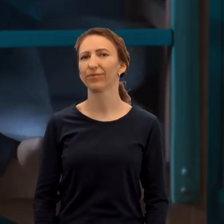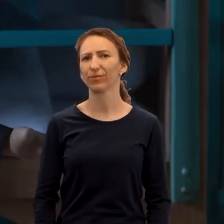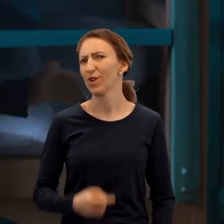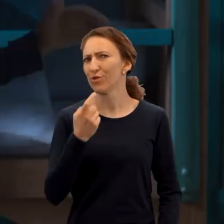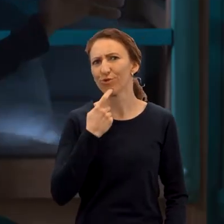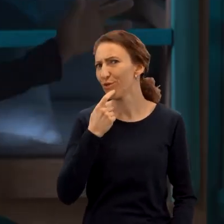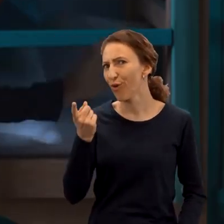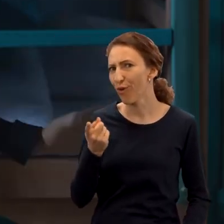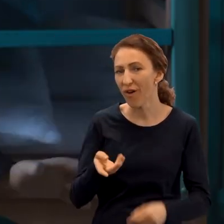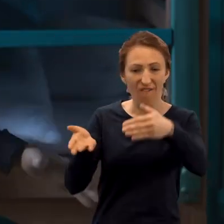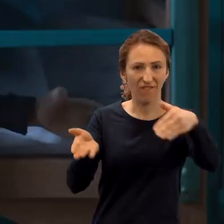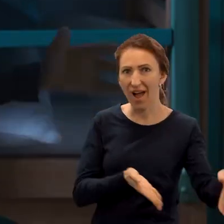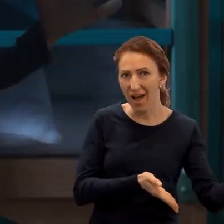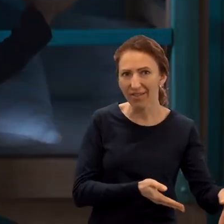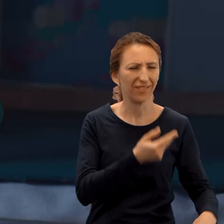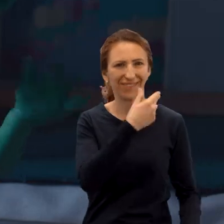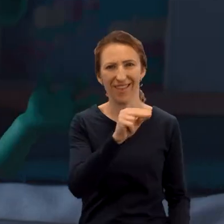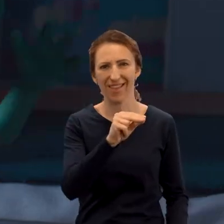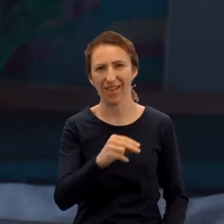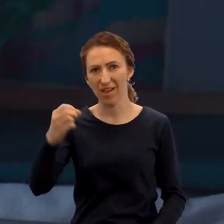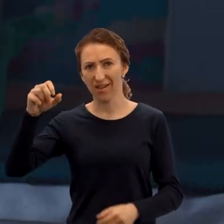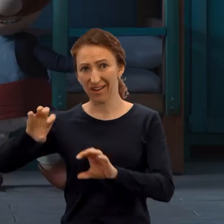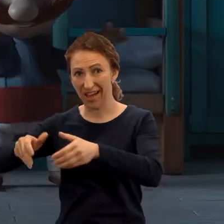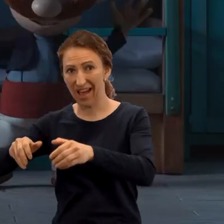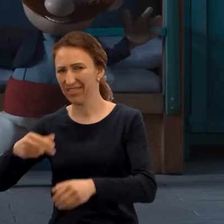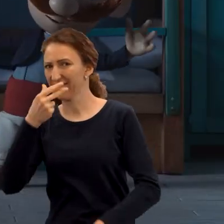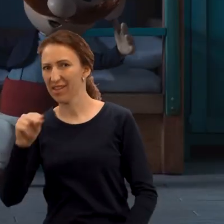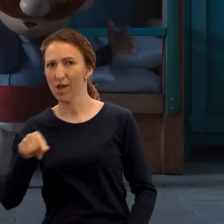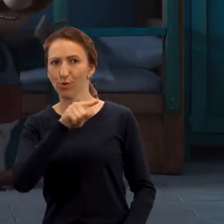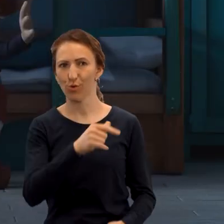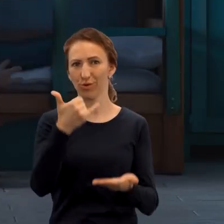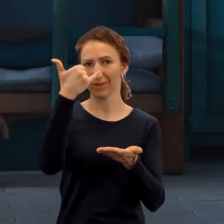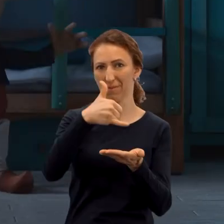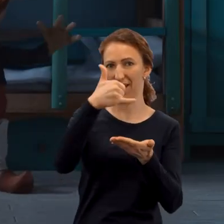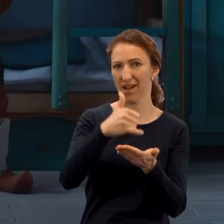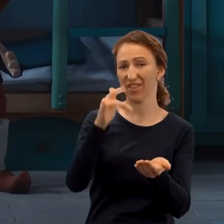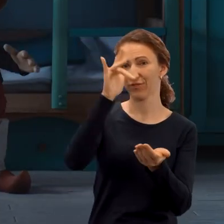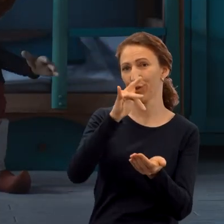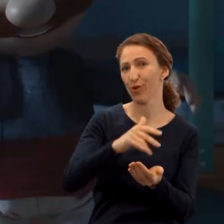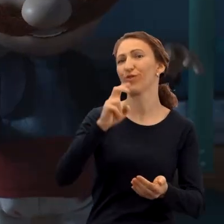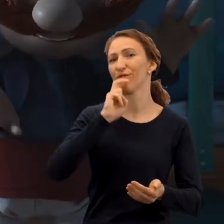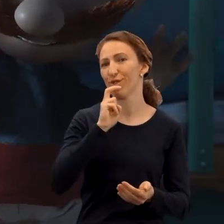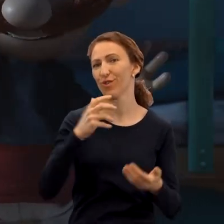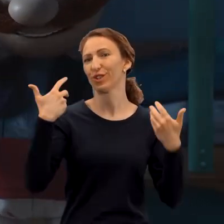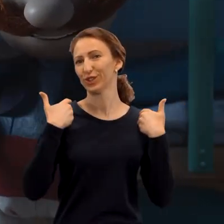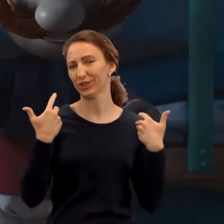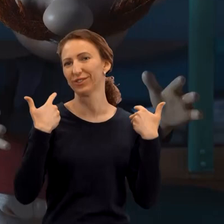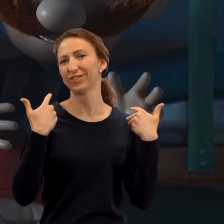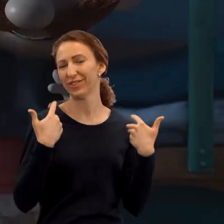To nie bania, to nie kran, to nie kran, tylko żywej wody dzban.